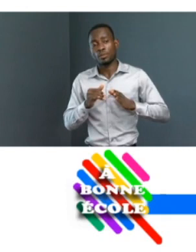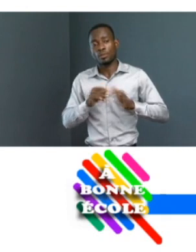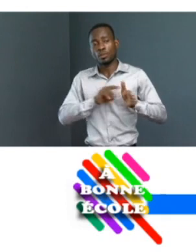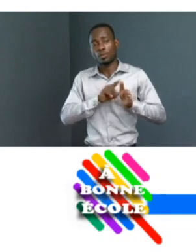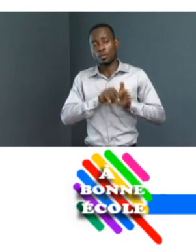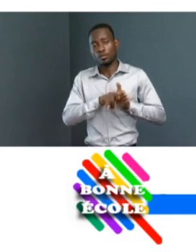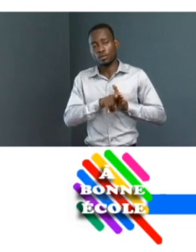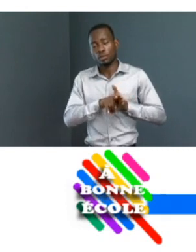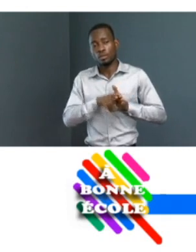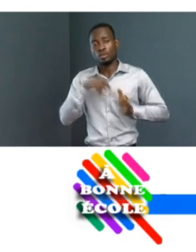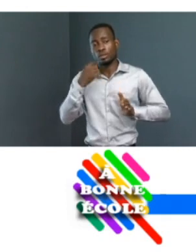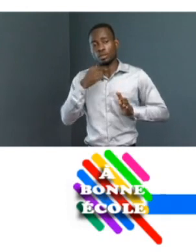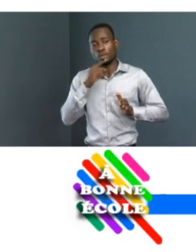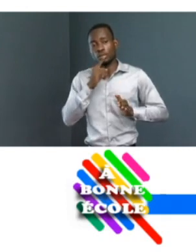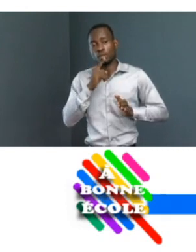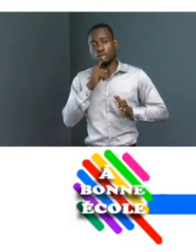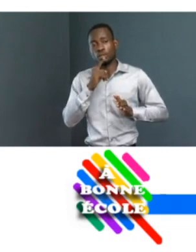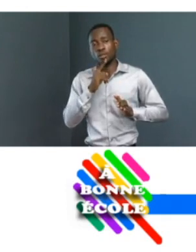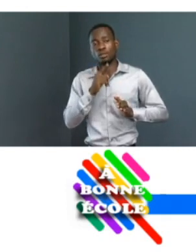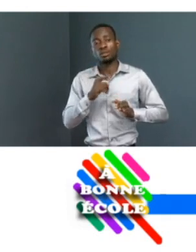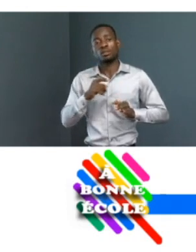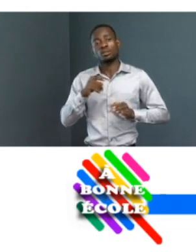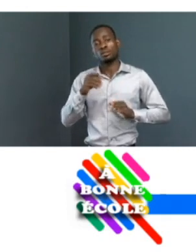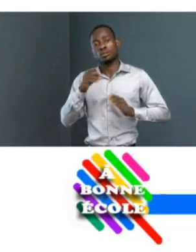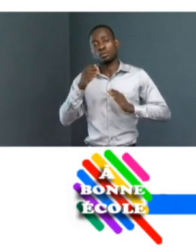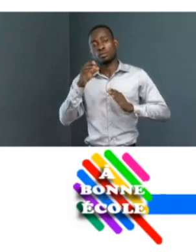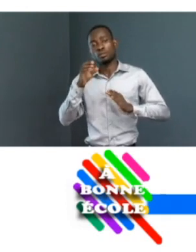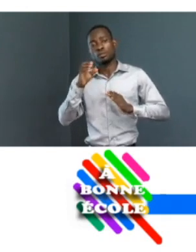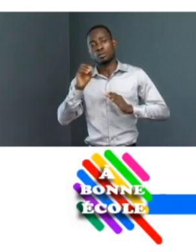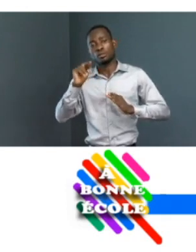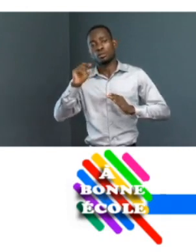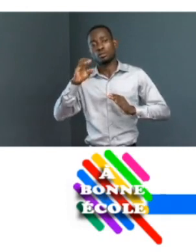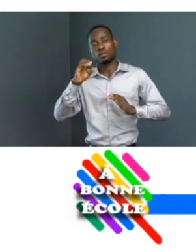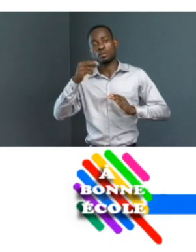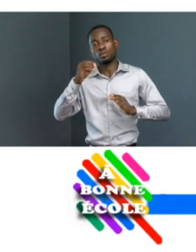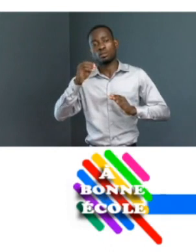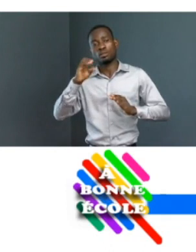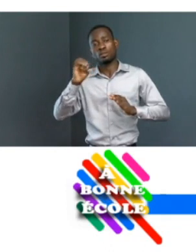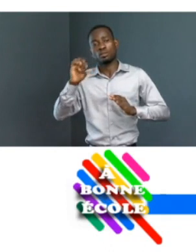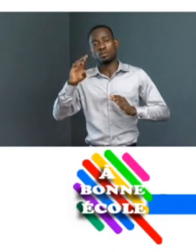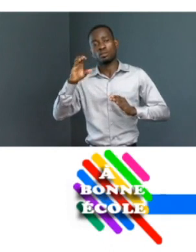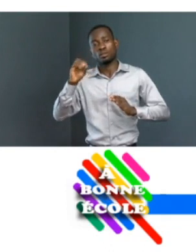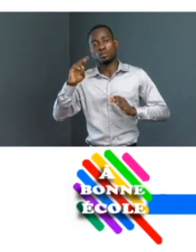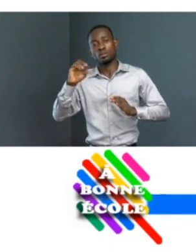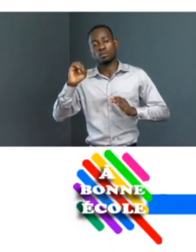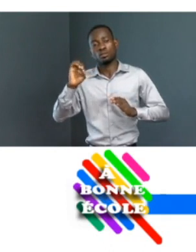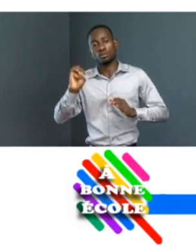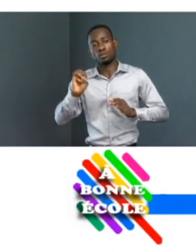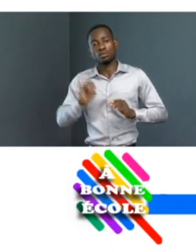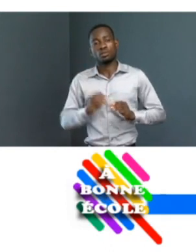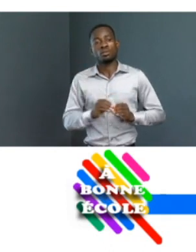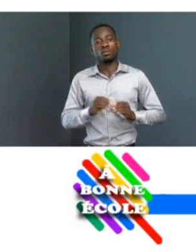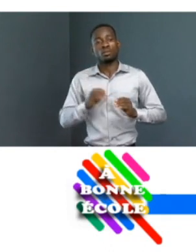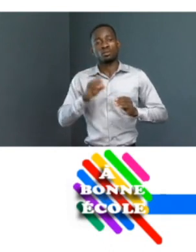infection qu'est l'onchocercose. Il y a le décollement de la rétine aussi, qui provoque